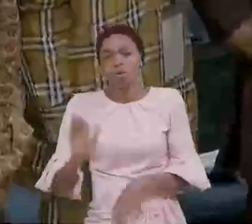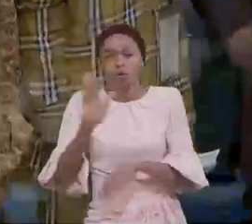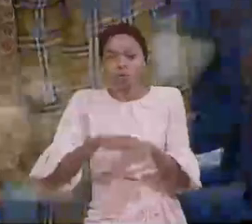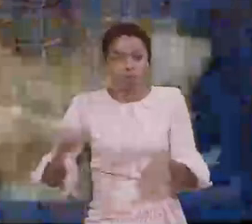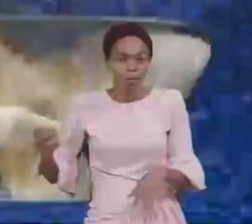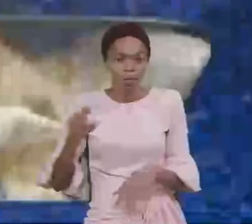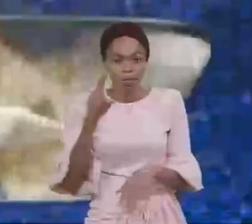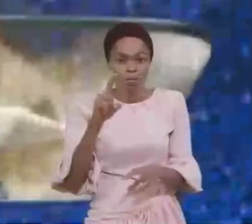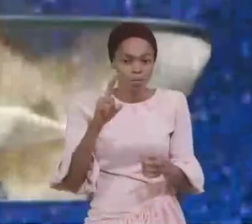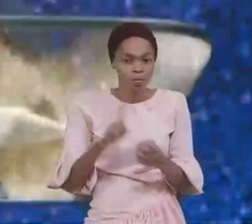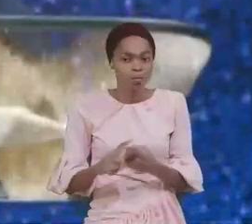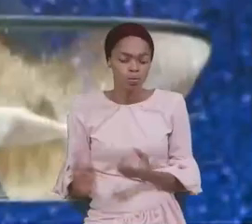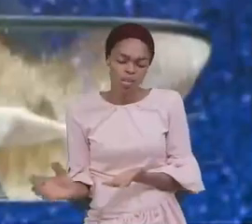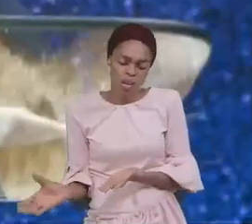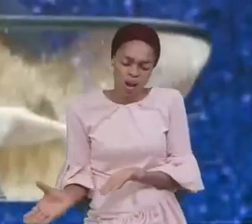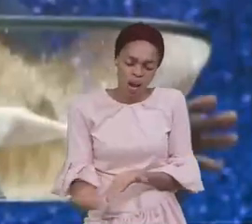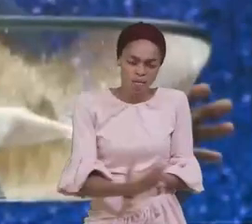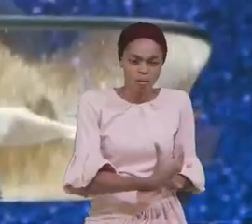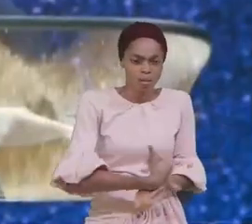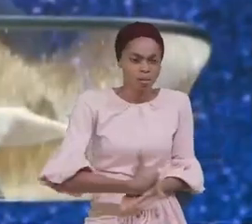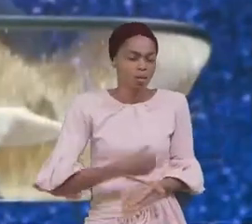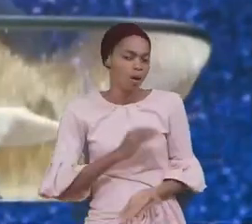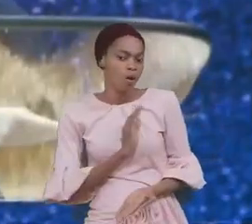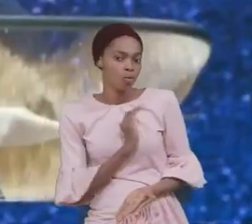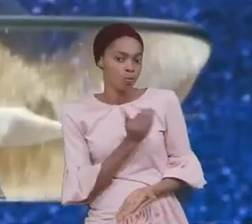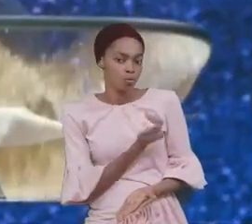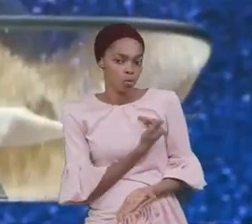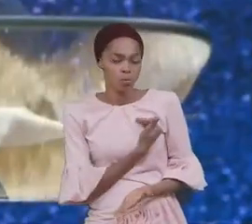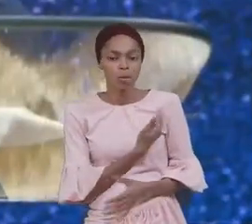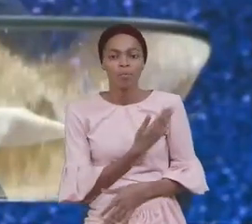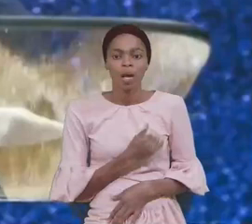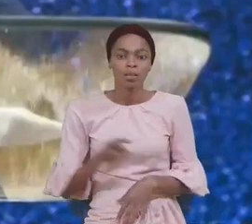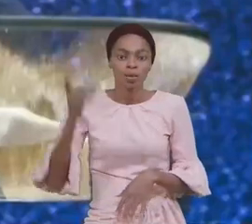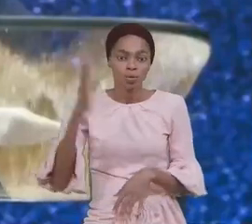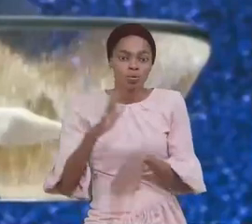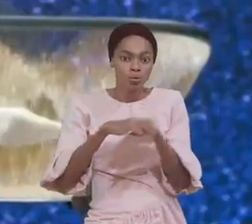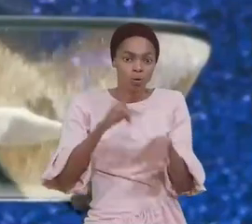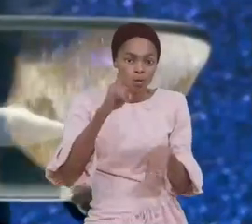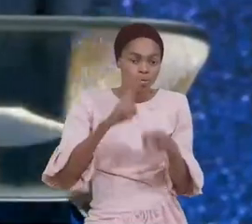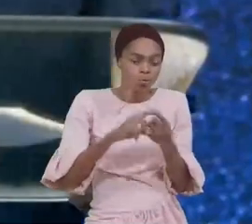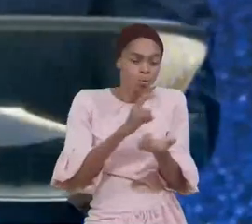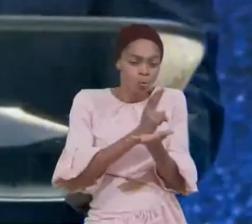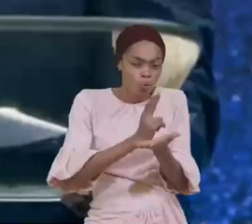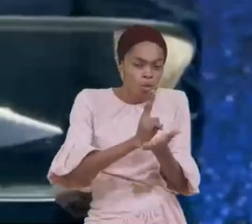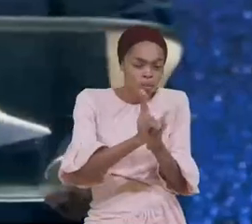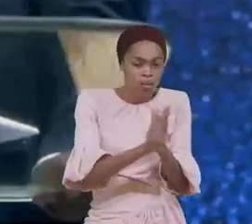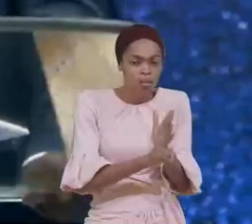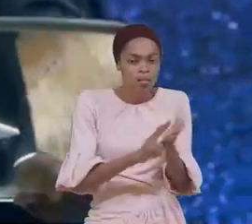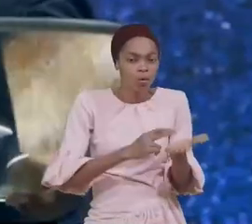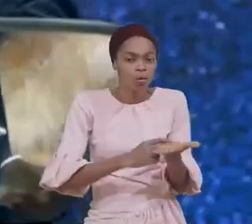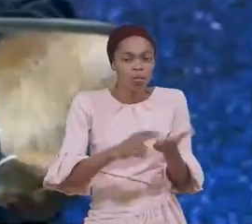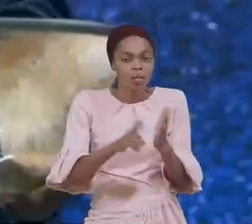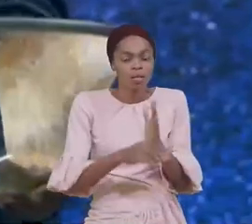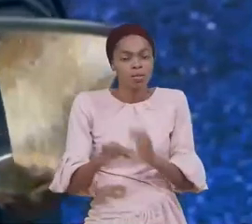appelé au champ de la moisson. Il vous a appelé à la sainteté de vie. Il vous a appelé